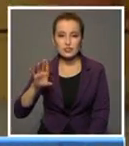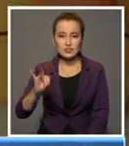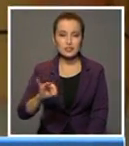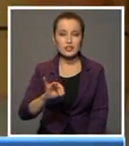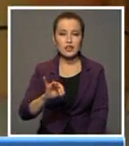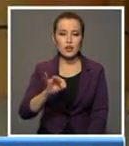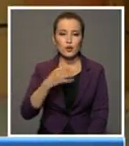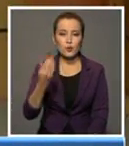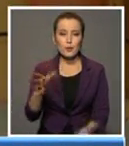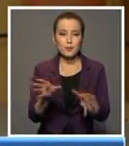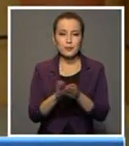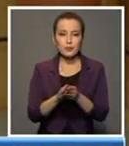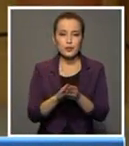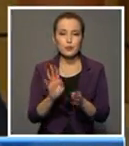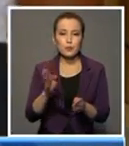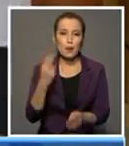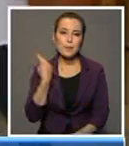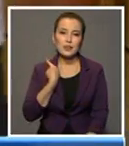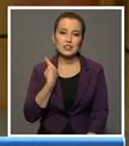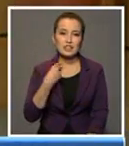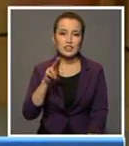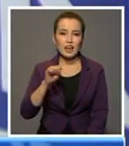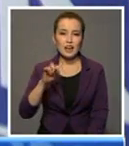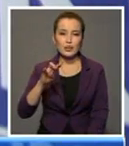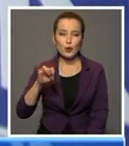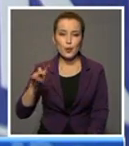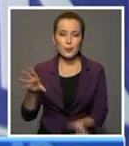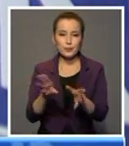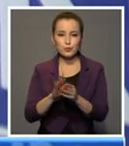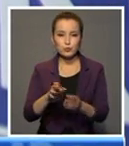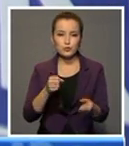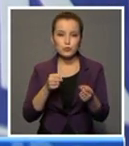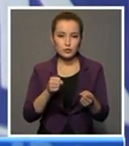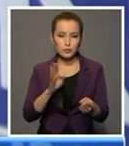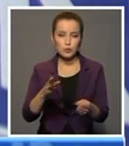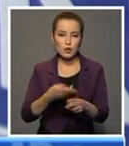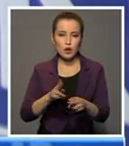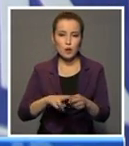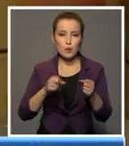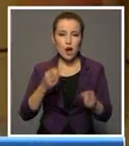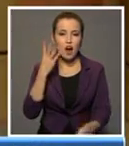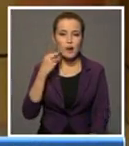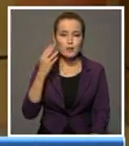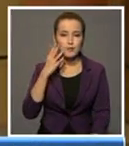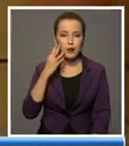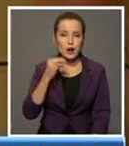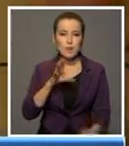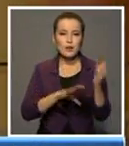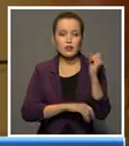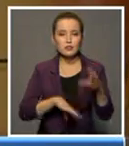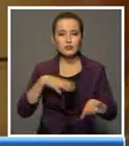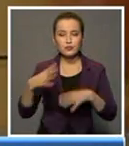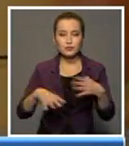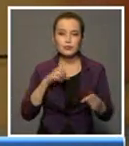WBO European атағы үшін британиялық Стивен Даниелмен рингке шығып жұдырықтасады. Боксшылар қазір Алматыда соңғы дайындықтарын пысықтап